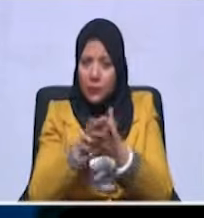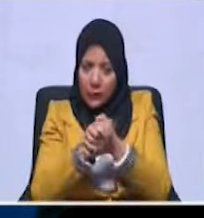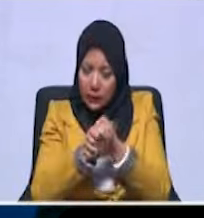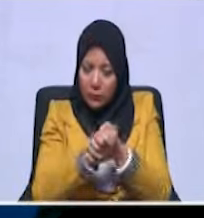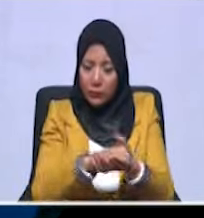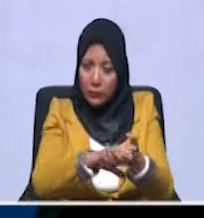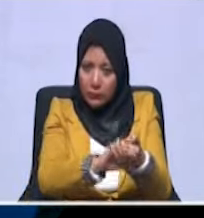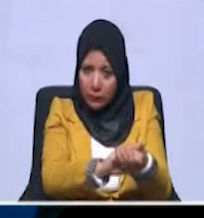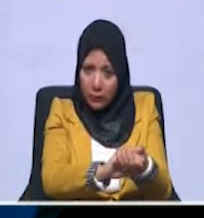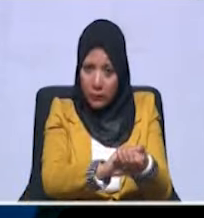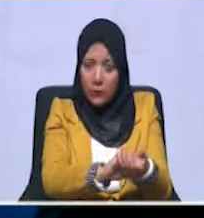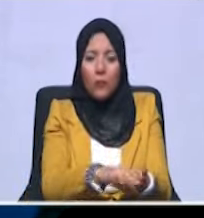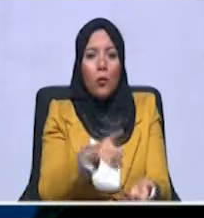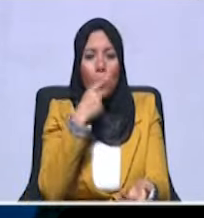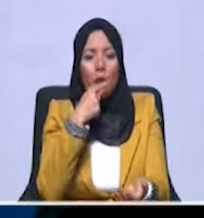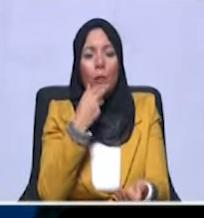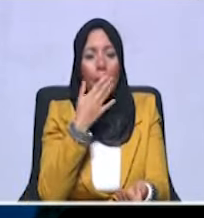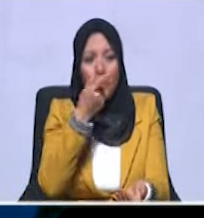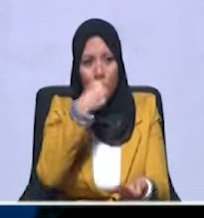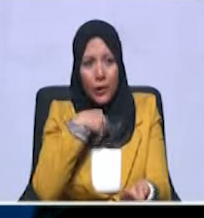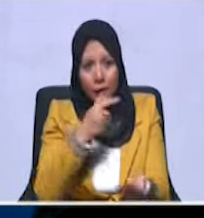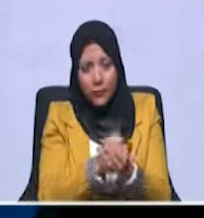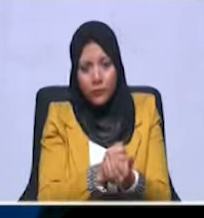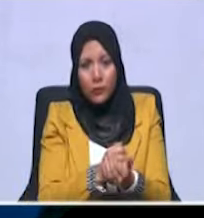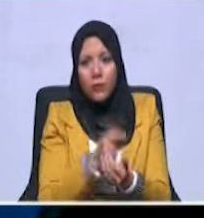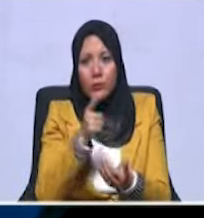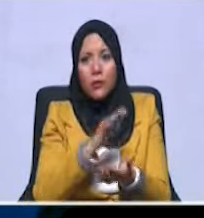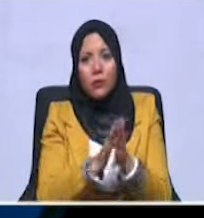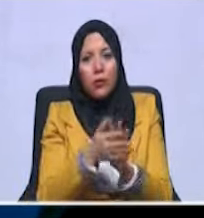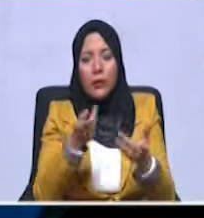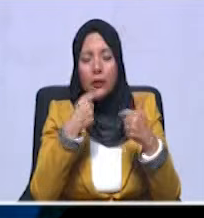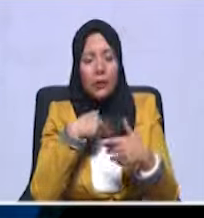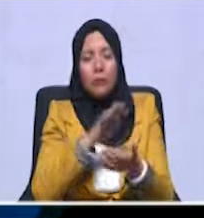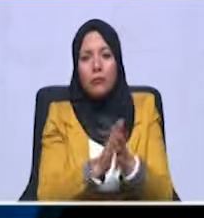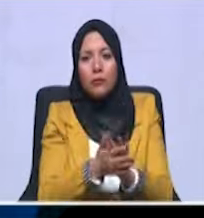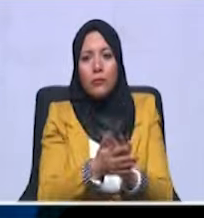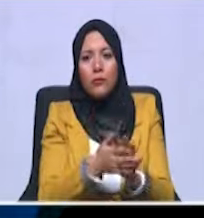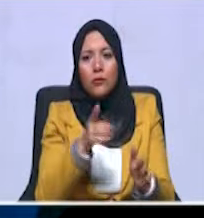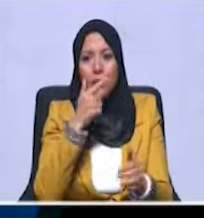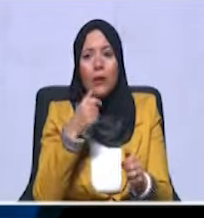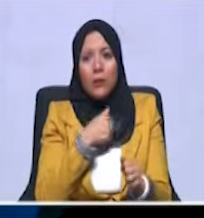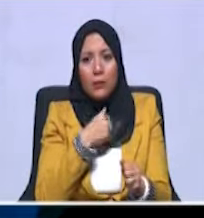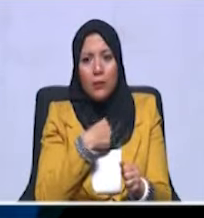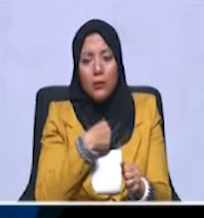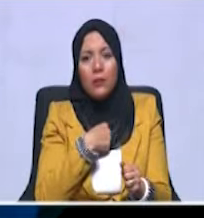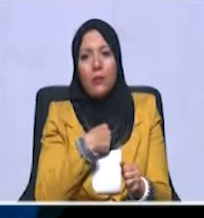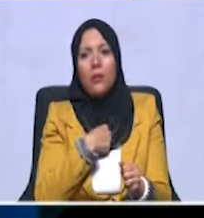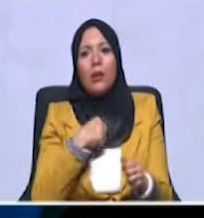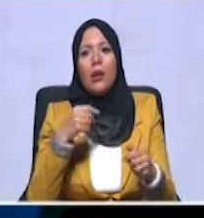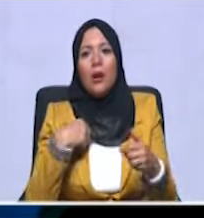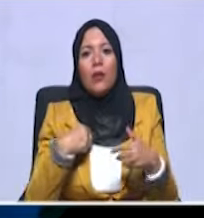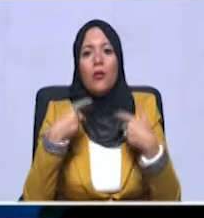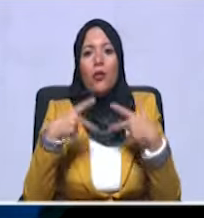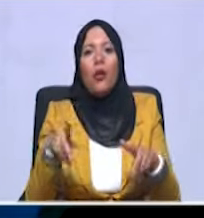كده، فبيقول لي دي كانت اخر حاجة قالها يعني، فقال لي انا راضي عنك.